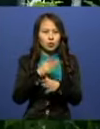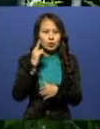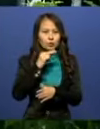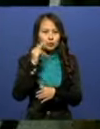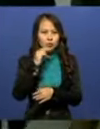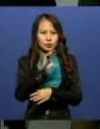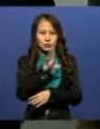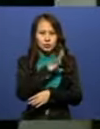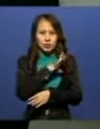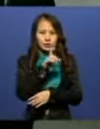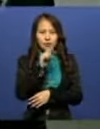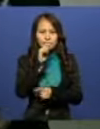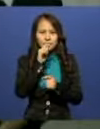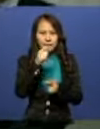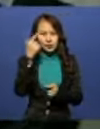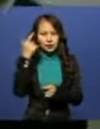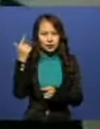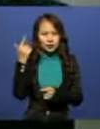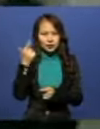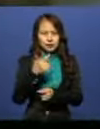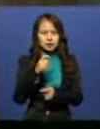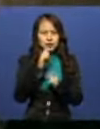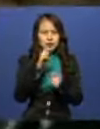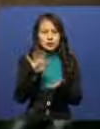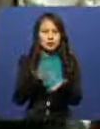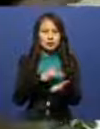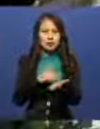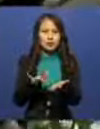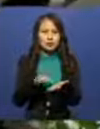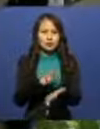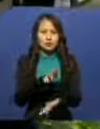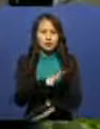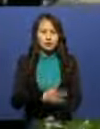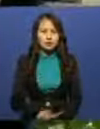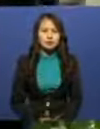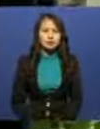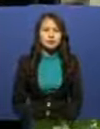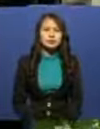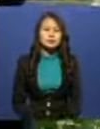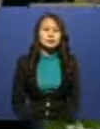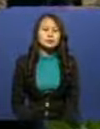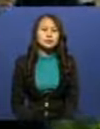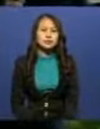өтті. Еліктің үлгісін көрсеткен шәкіртке алғыс хат пен бағалы сыйлық ретінде смартфон табыс етілді.